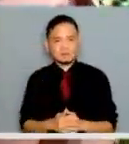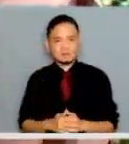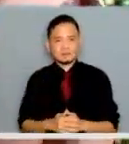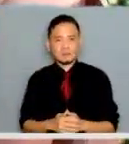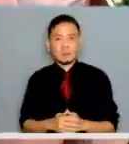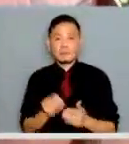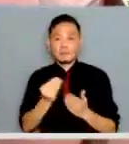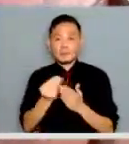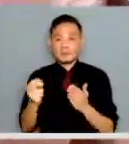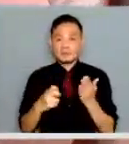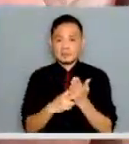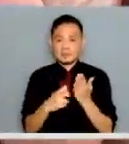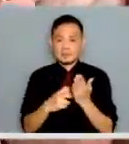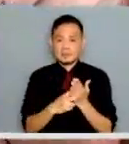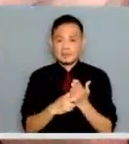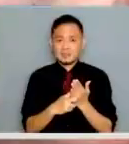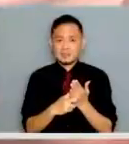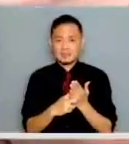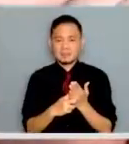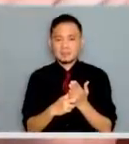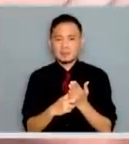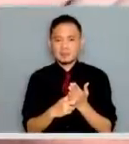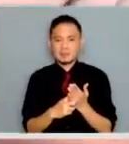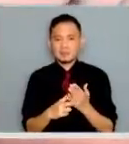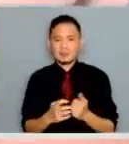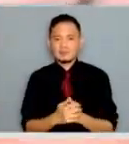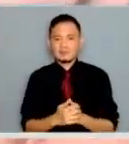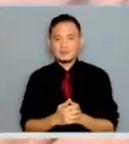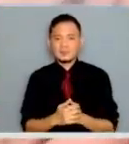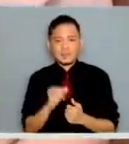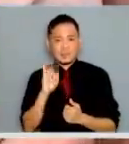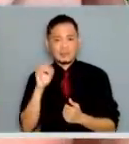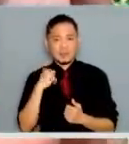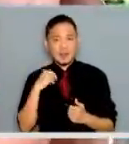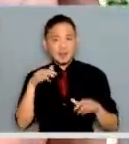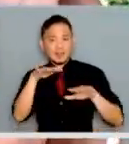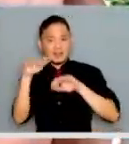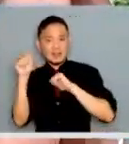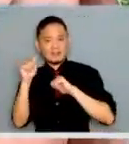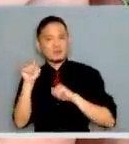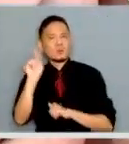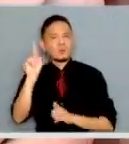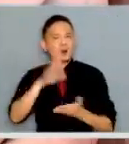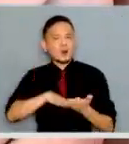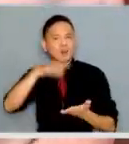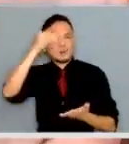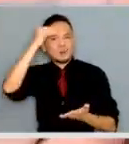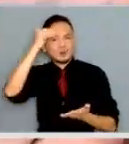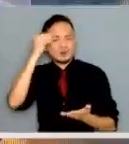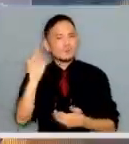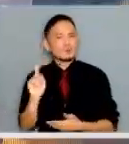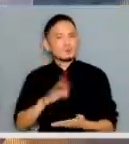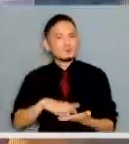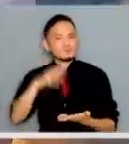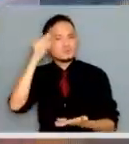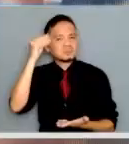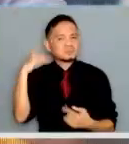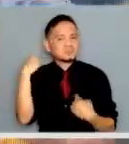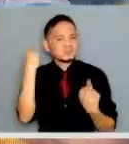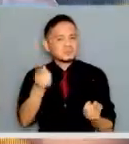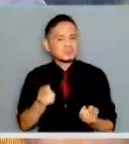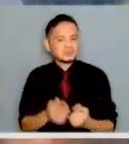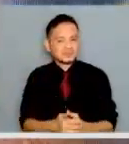ticket, gusto ko malaman kung anong klaseng tao ako lalabas pagkatapos ng rent. Ganun. Tsaka kung ikaw yung isang tao na ayaw niyo yung talkies,